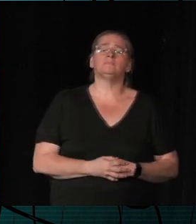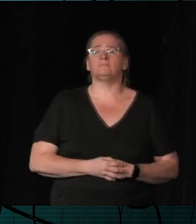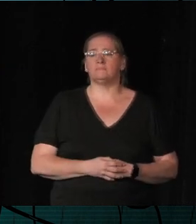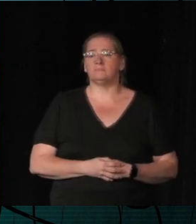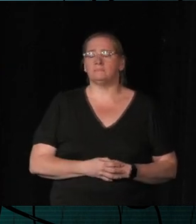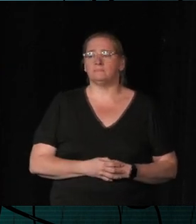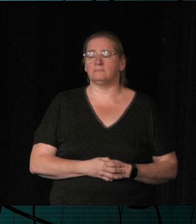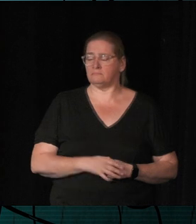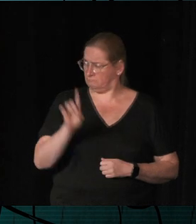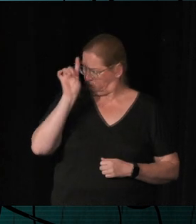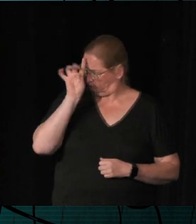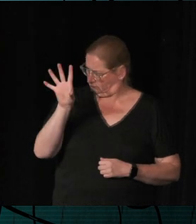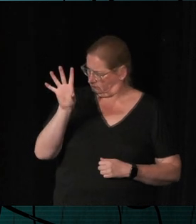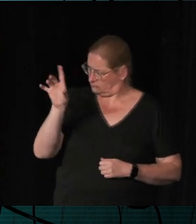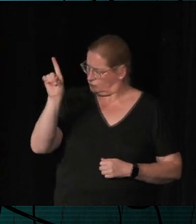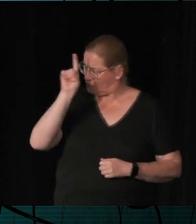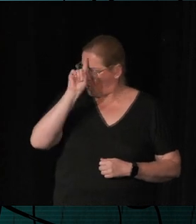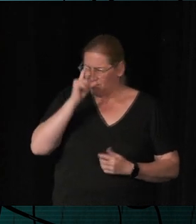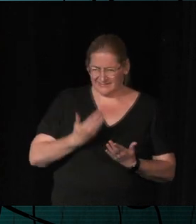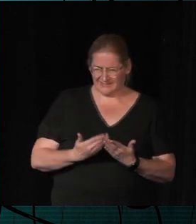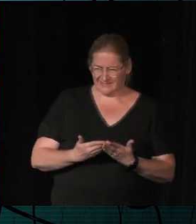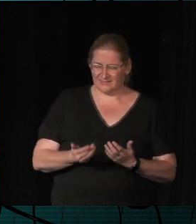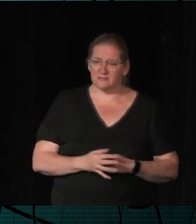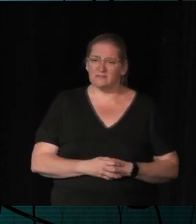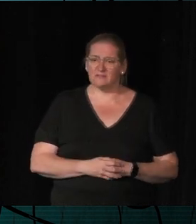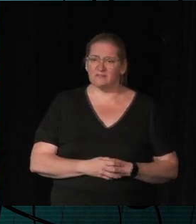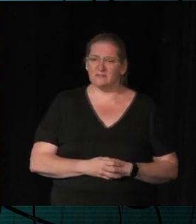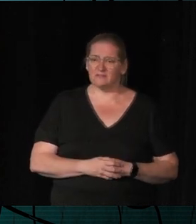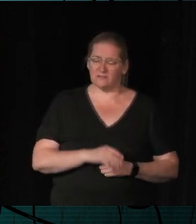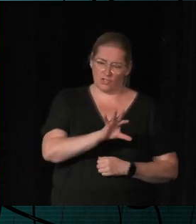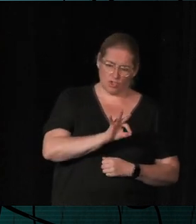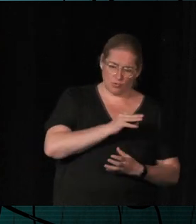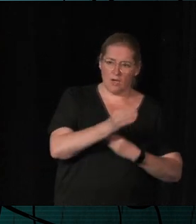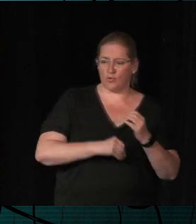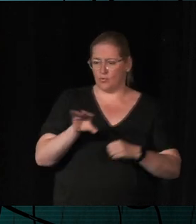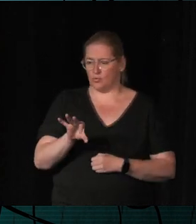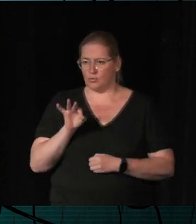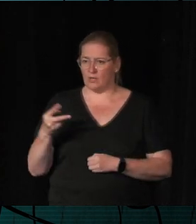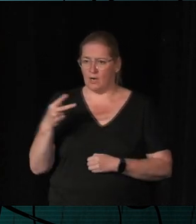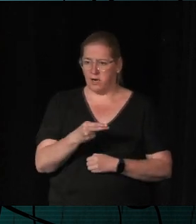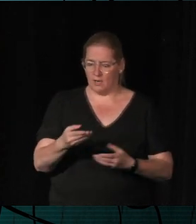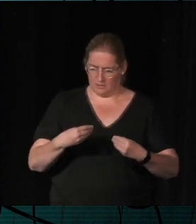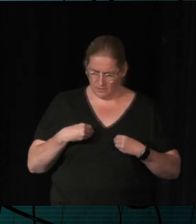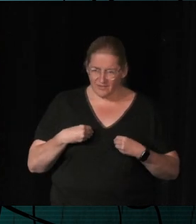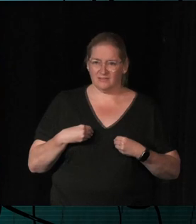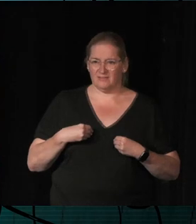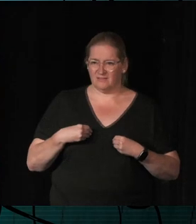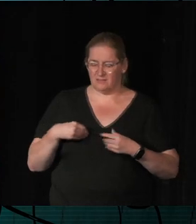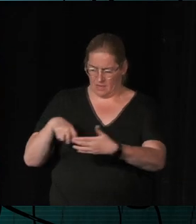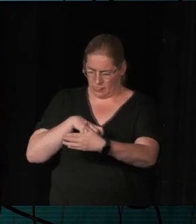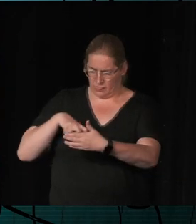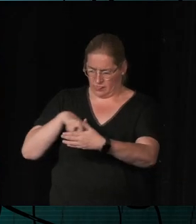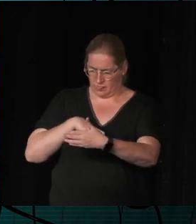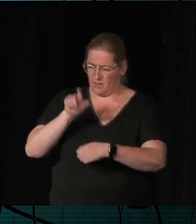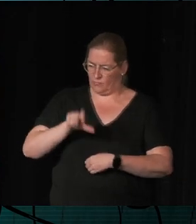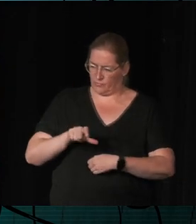Pourquoi, selon vous, cette idée de... Est-ce que le choix ou le manque de choix enferme le joueur et donc ça permet de ressentir davantage l'empathie